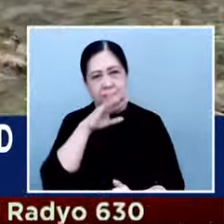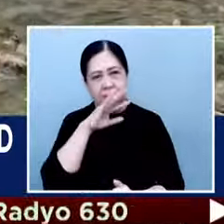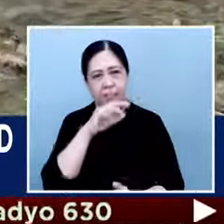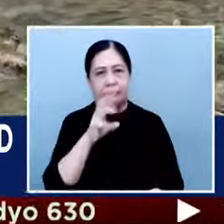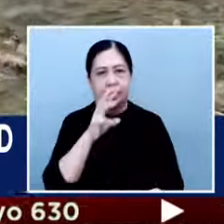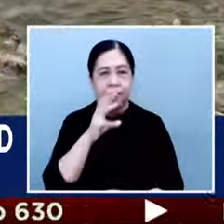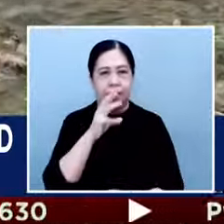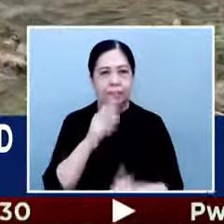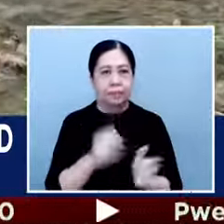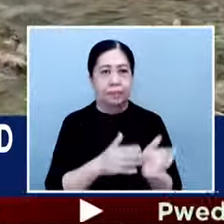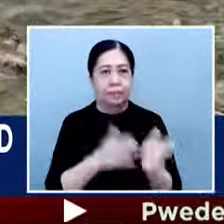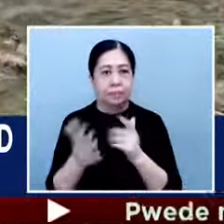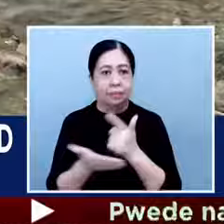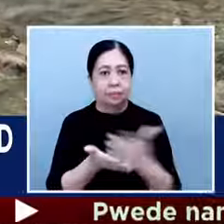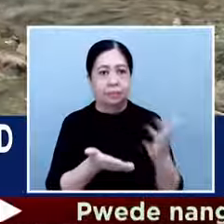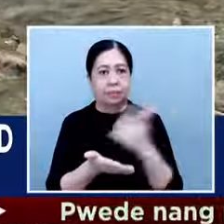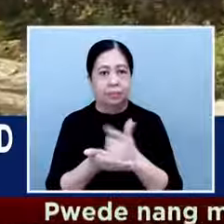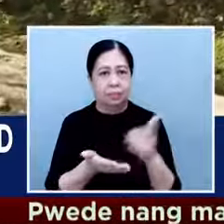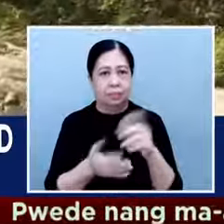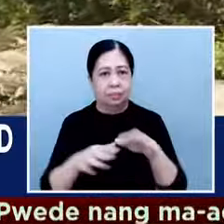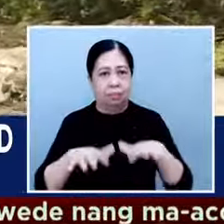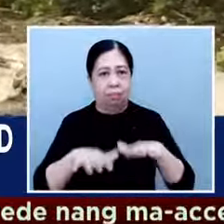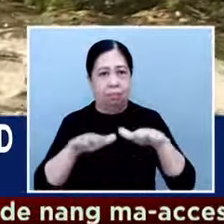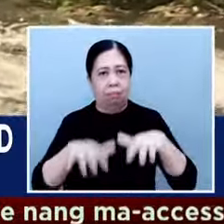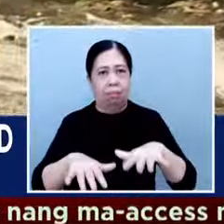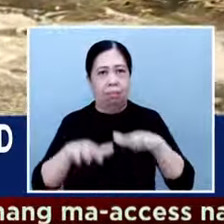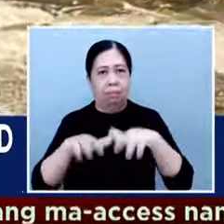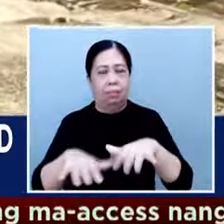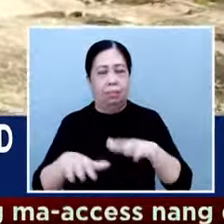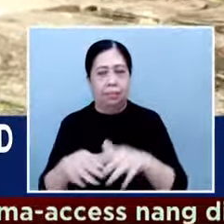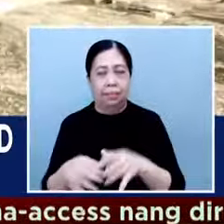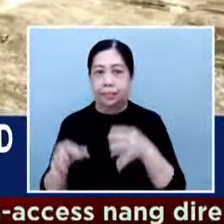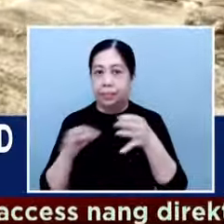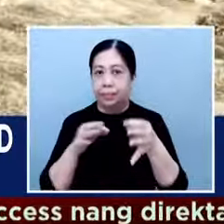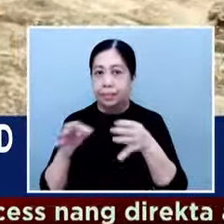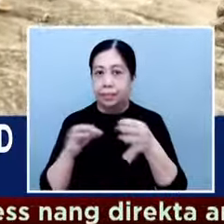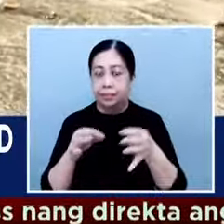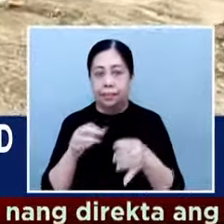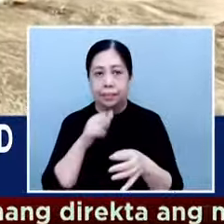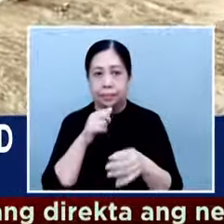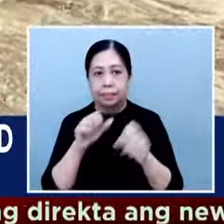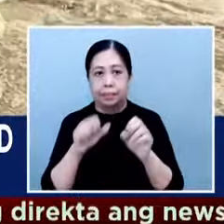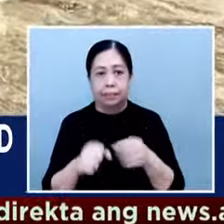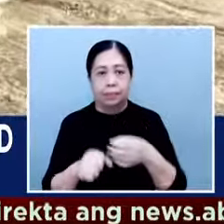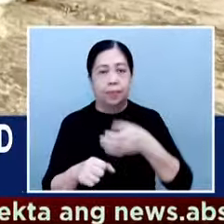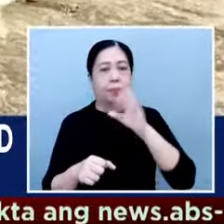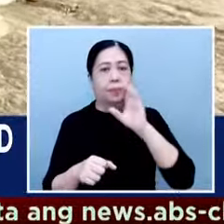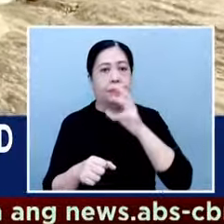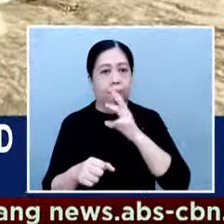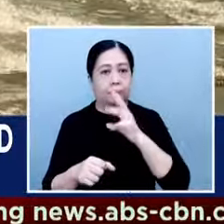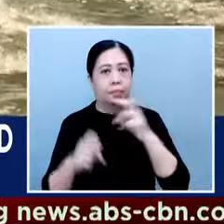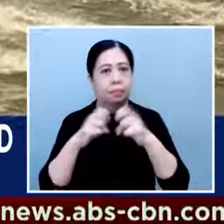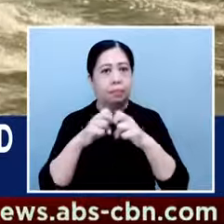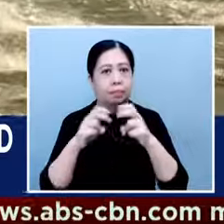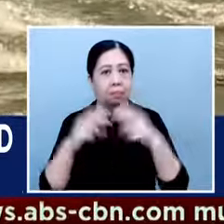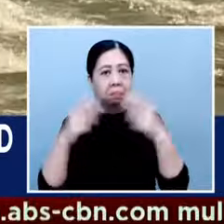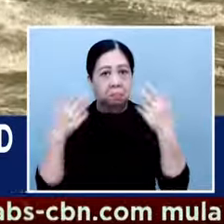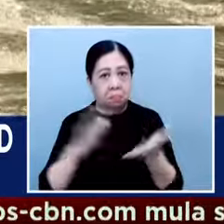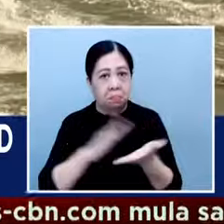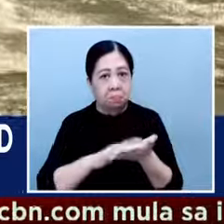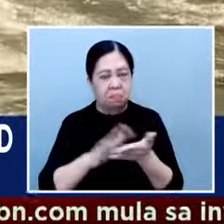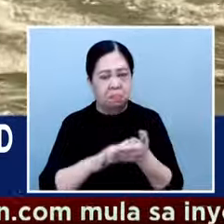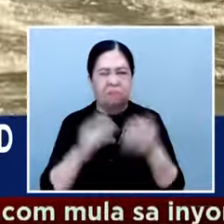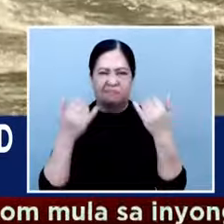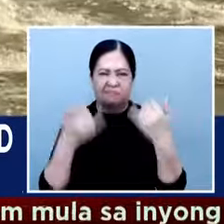pa sa ilang mga basura na palutang-lutang. Nilinaw naman niya na hindi pa rin pwedeng inumin ang tubig kahit na treated na ito